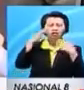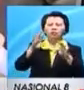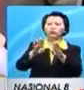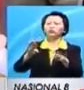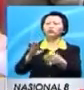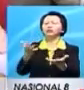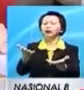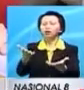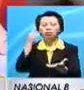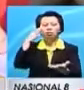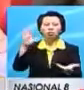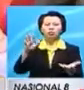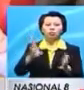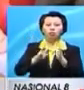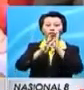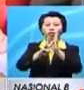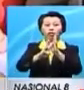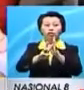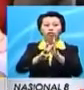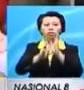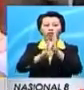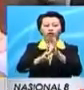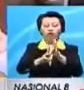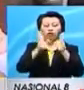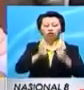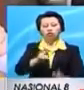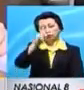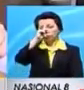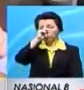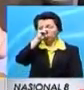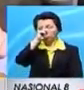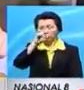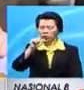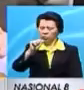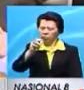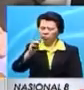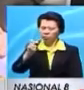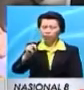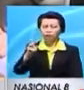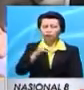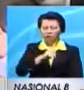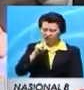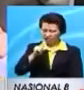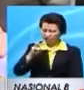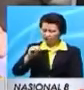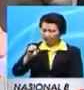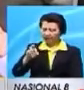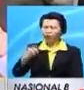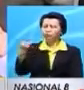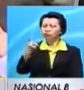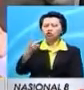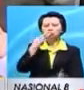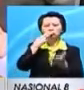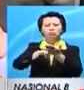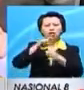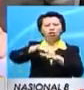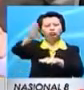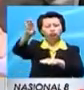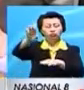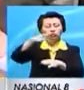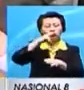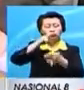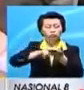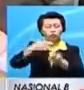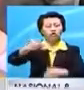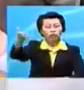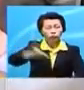Selangor. Wakil, dia kata wakil kaum India, Narayan Sami sama Timanium. Dia orang yang hantar surat itu, surat